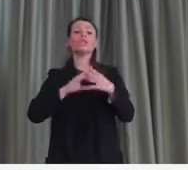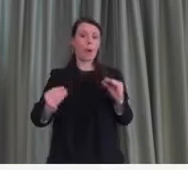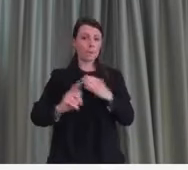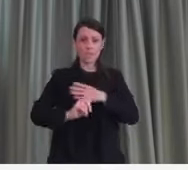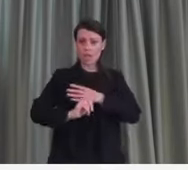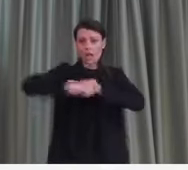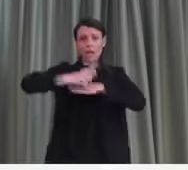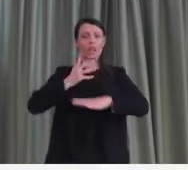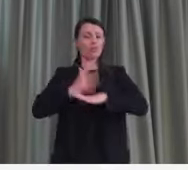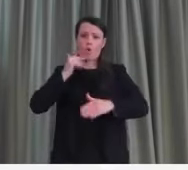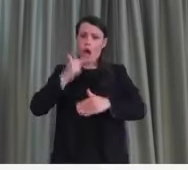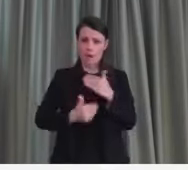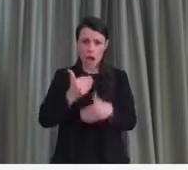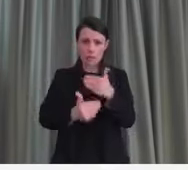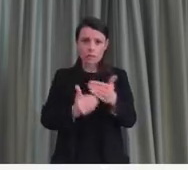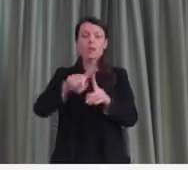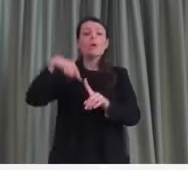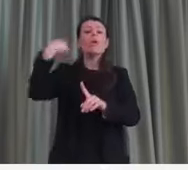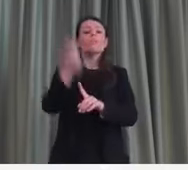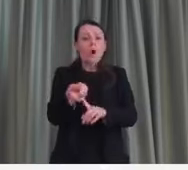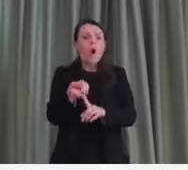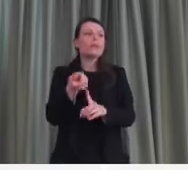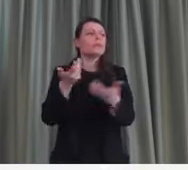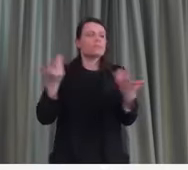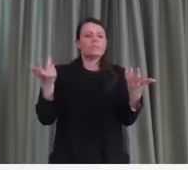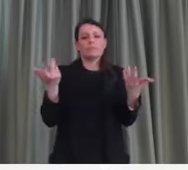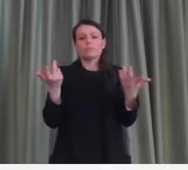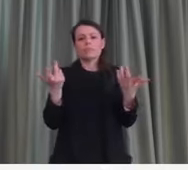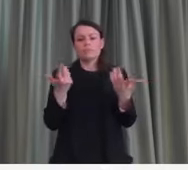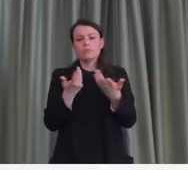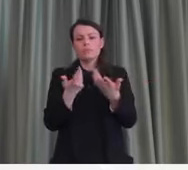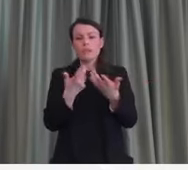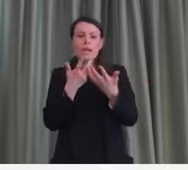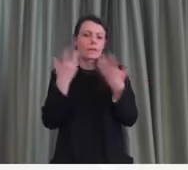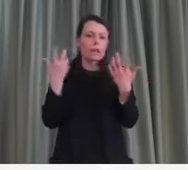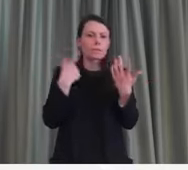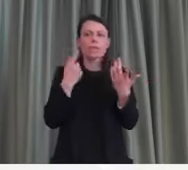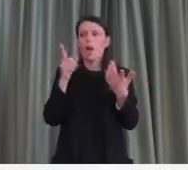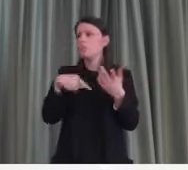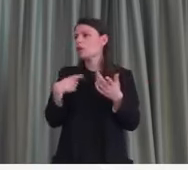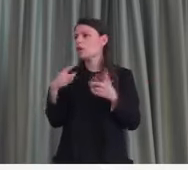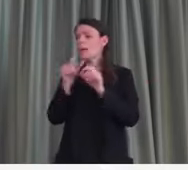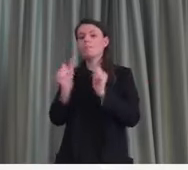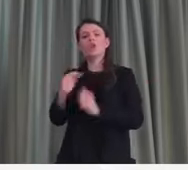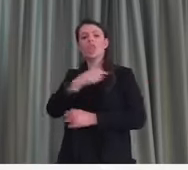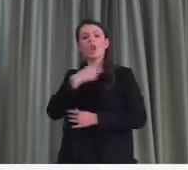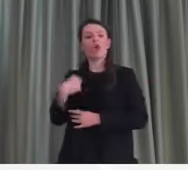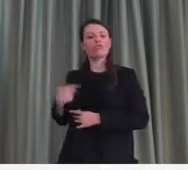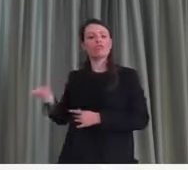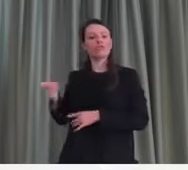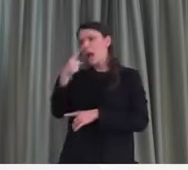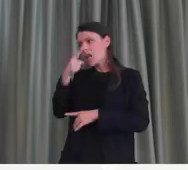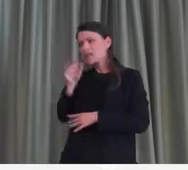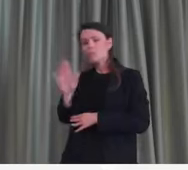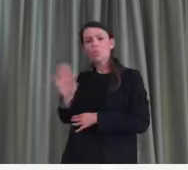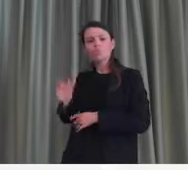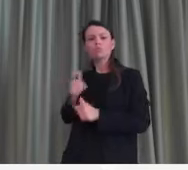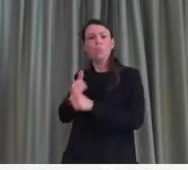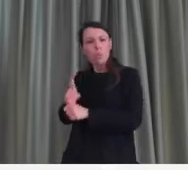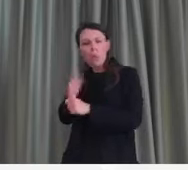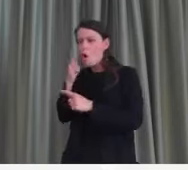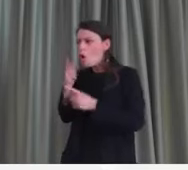rigide poi ragioneremo anche sull'esempio di ciò che in qualche modo ha fatto la cina modelli graduali e quello che dicevo della mascherina perché noi